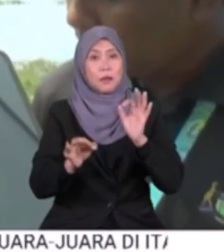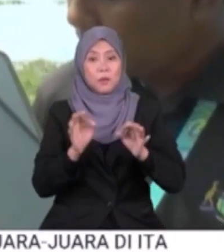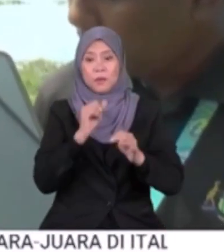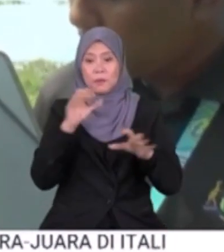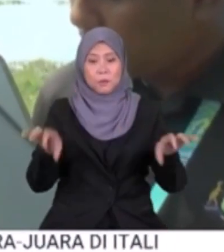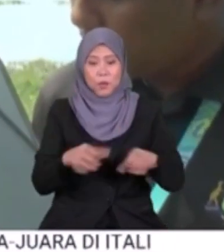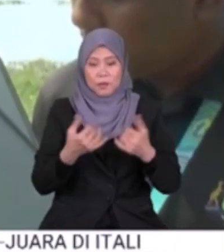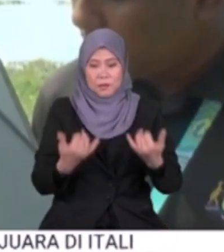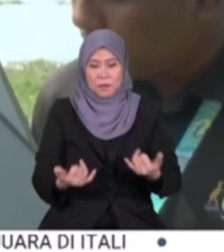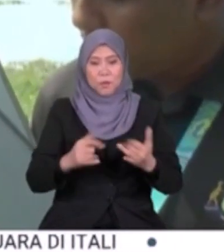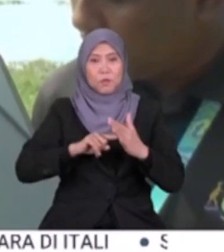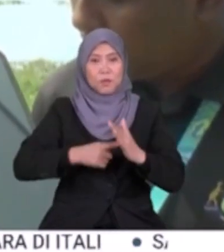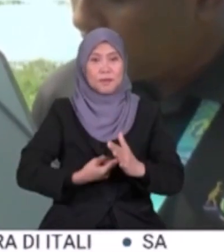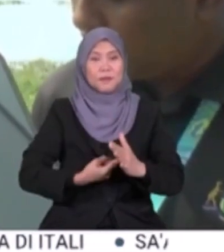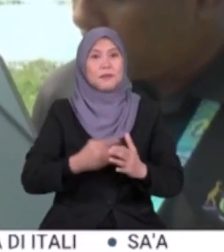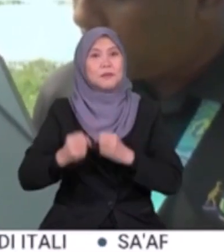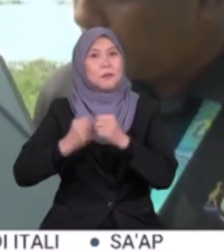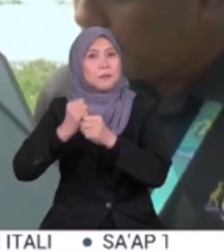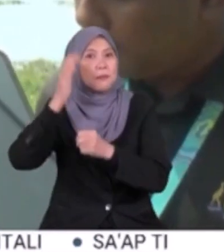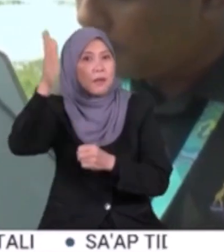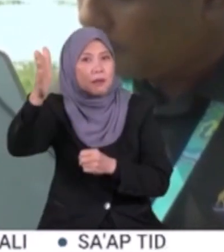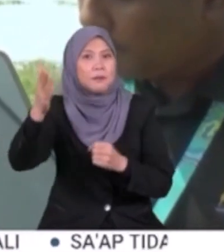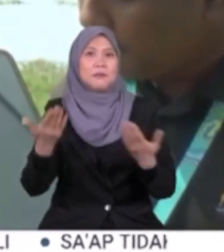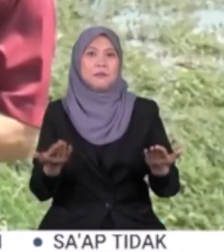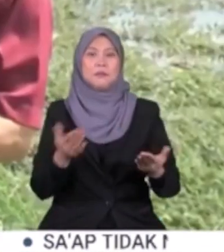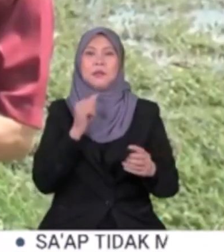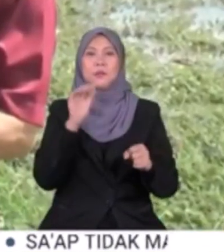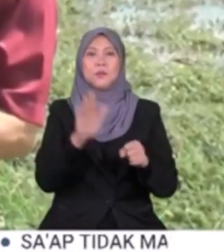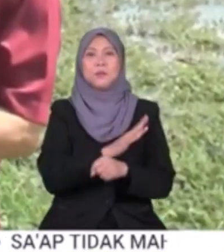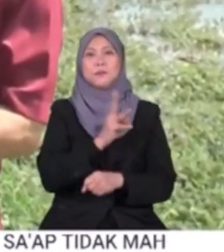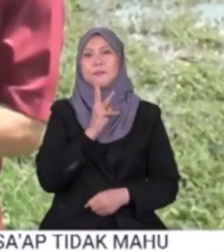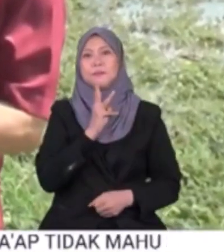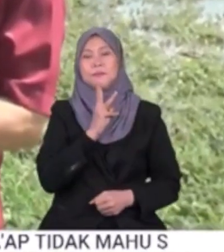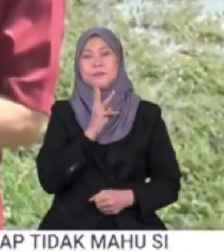sekarang pada masa depan kita akan menghadapi kita cukup air